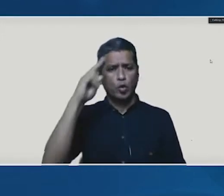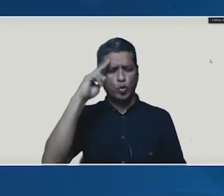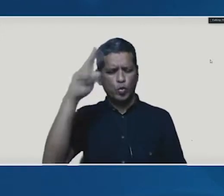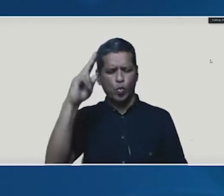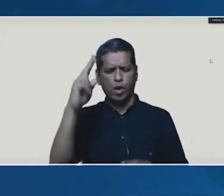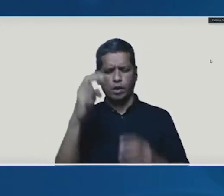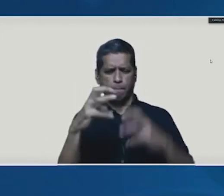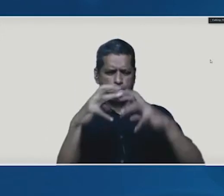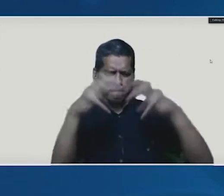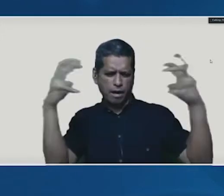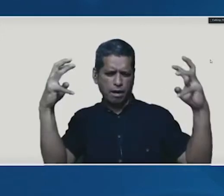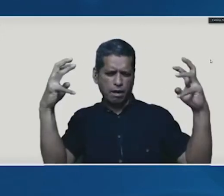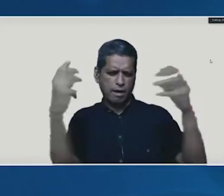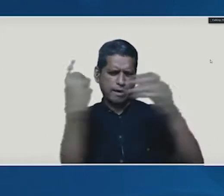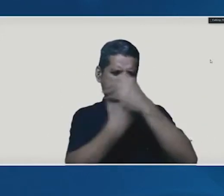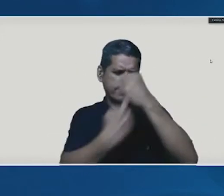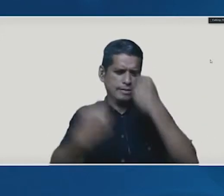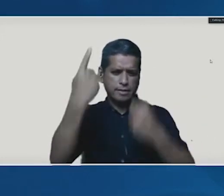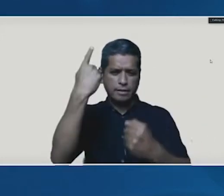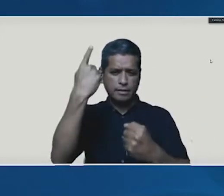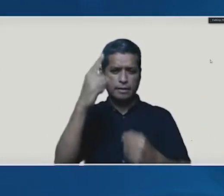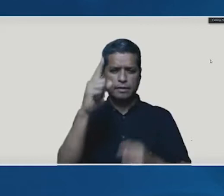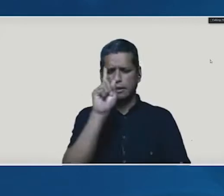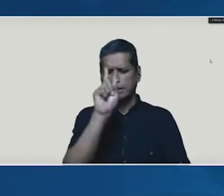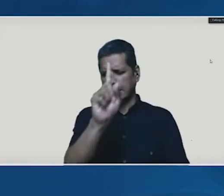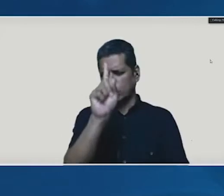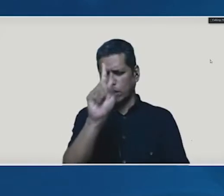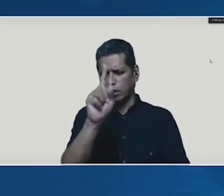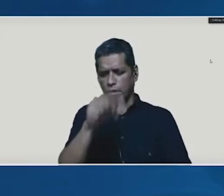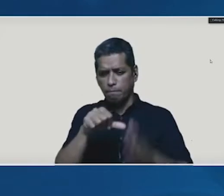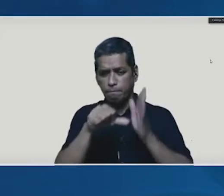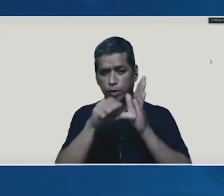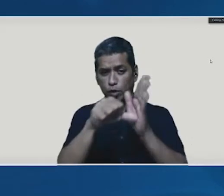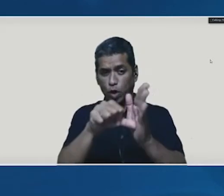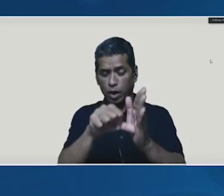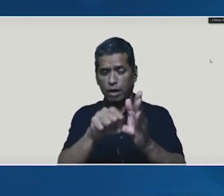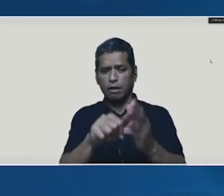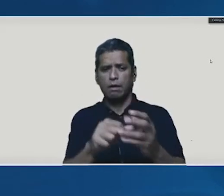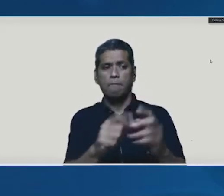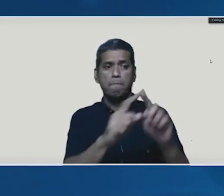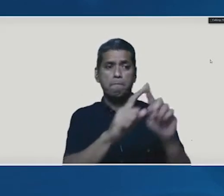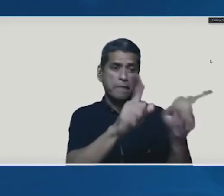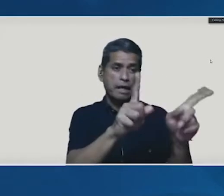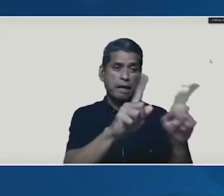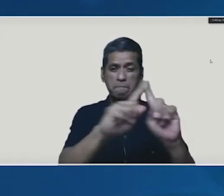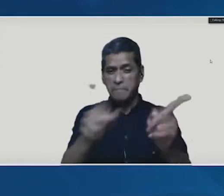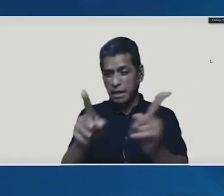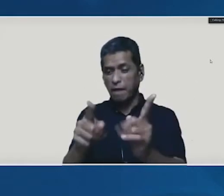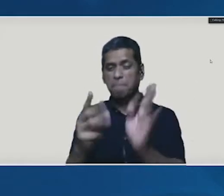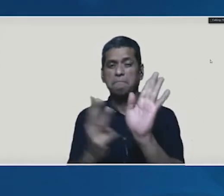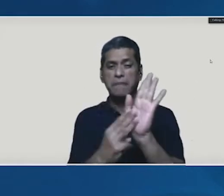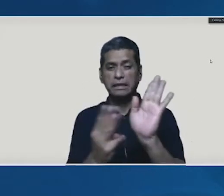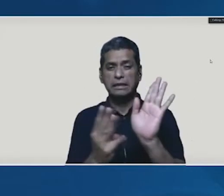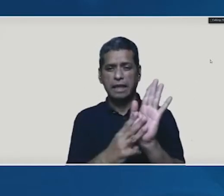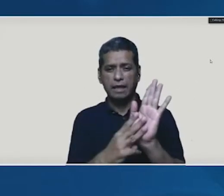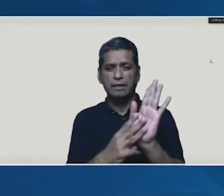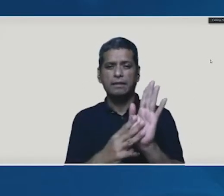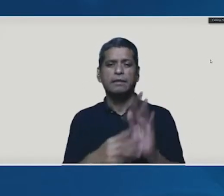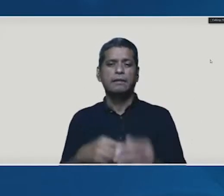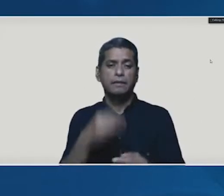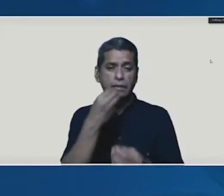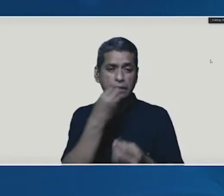nyata dan memang dialah satu-satunya penolong kita untuk menghadapi berbagai masalah dan pelajaran kita saat ini menyatakan bahwa